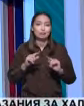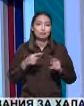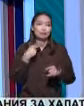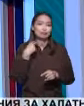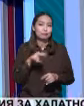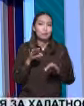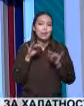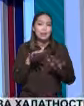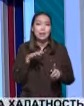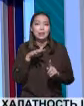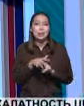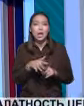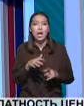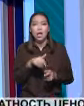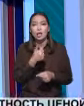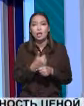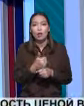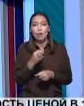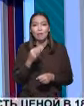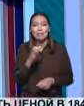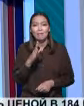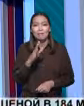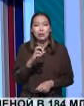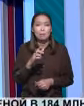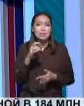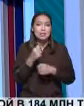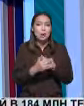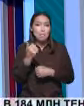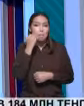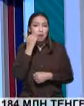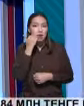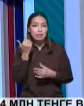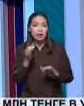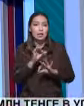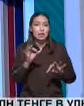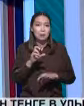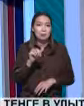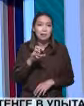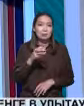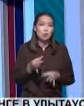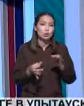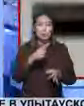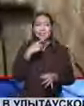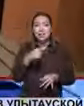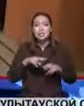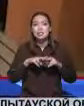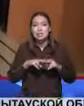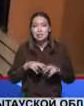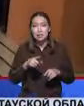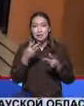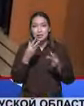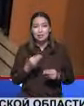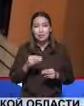делу о нападении на головной офис Wildberries в центре Москвы. Об этом рассказал Басманный суд российской столицы. Напомню, на днях в